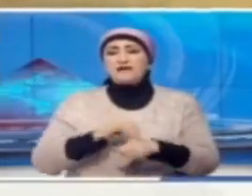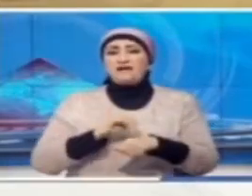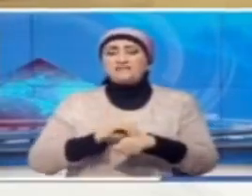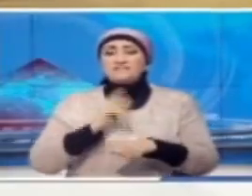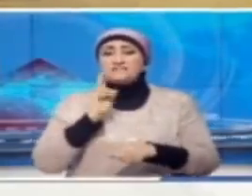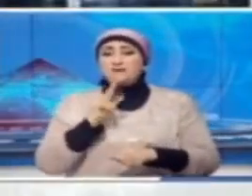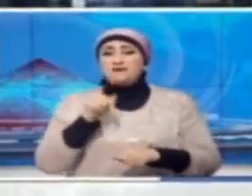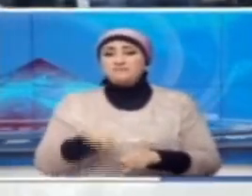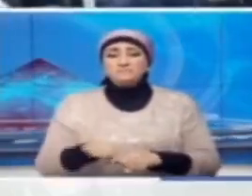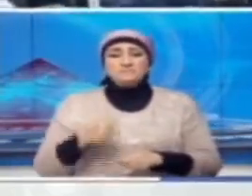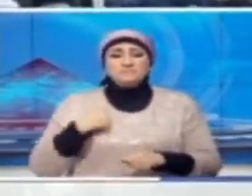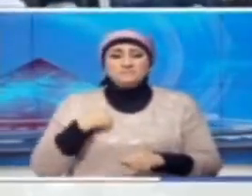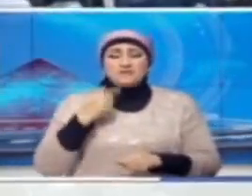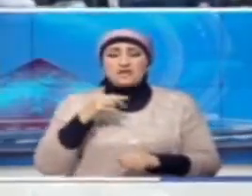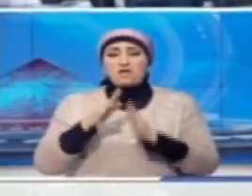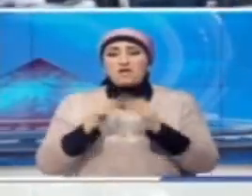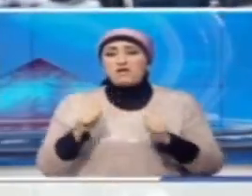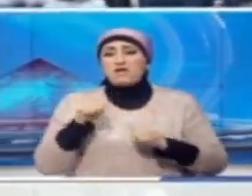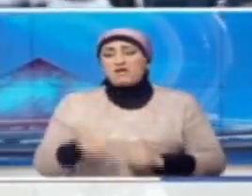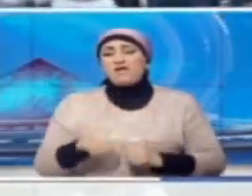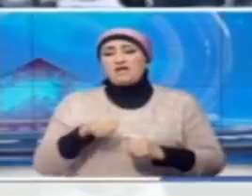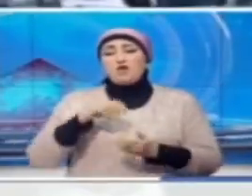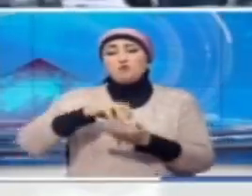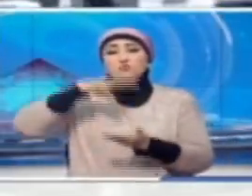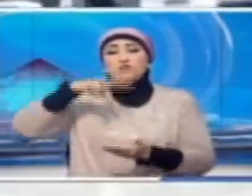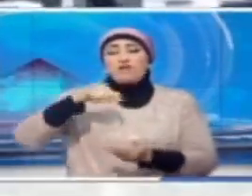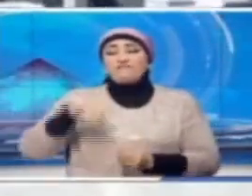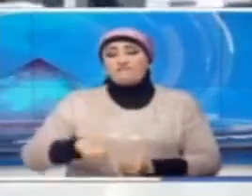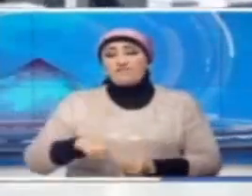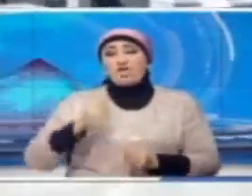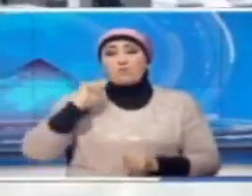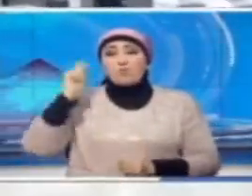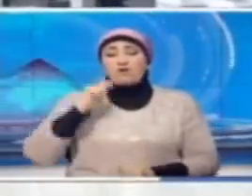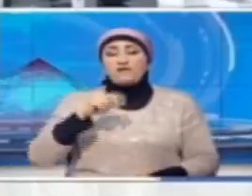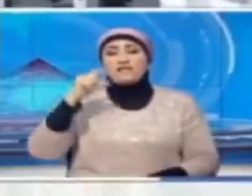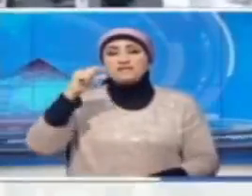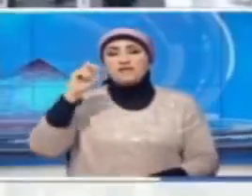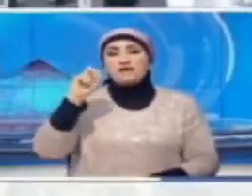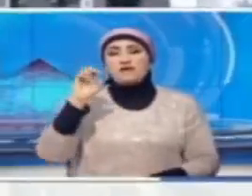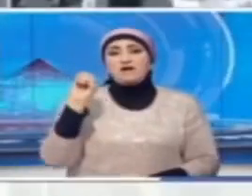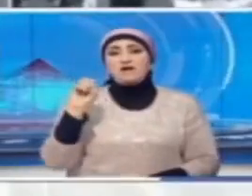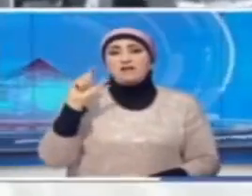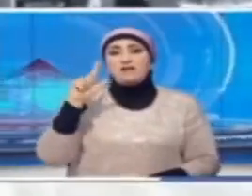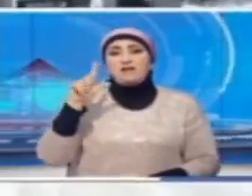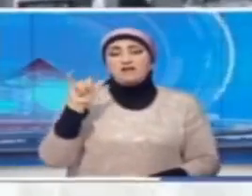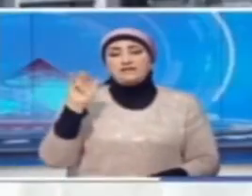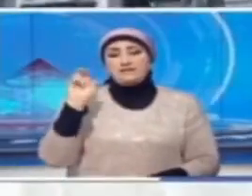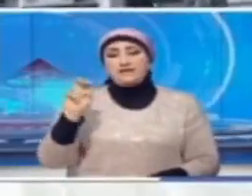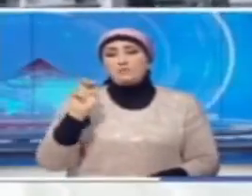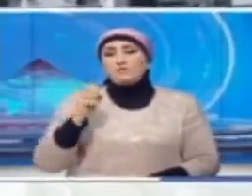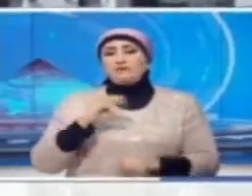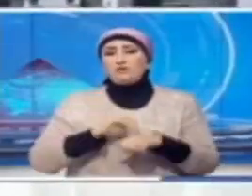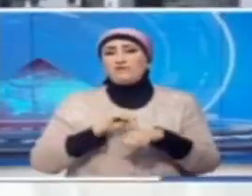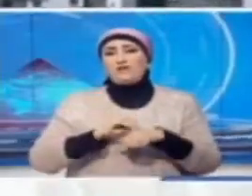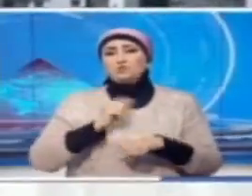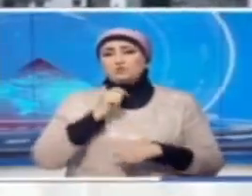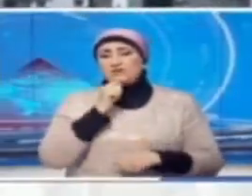الرابع بدلتا مصر، أنشئت في محافظة الدقهلية لتبشر بالخير لميلاد الجمهورية